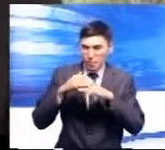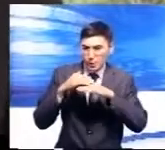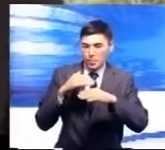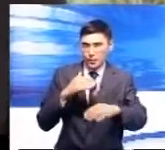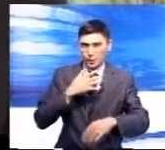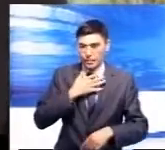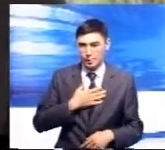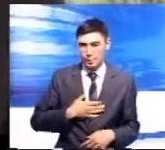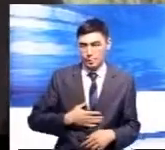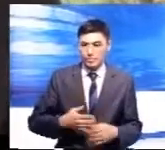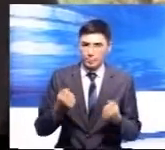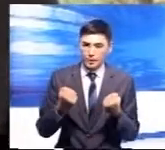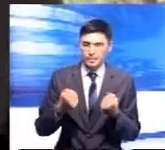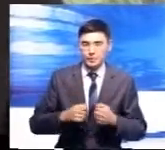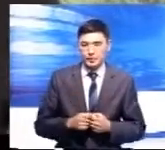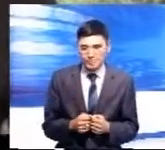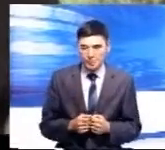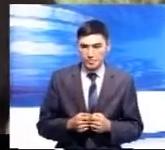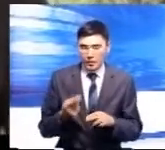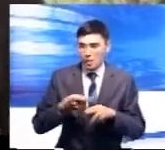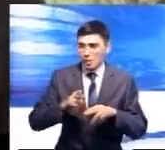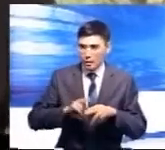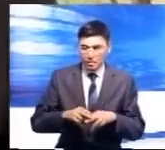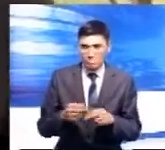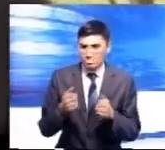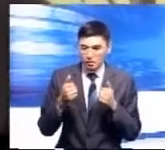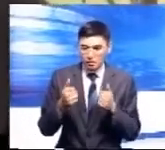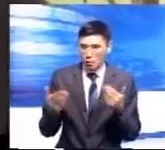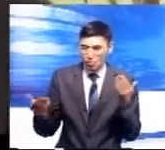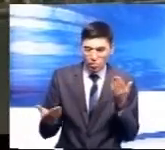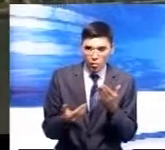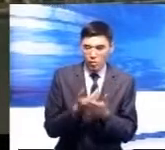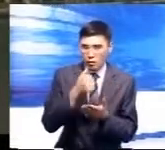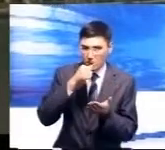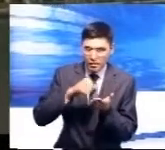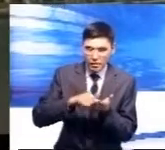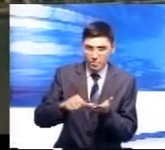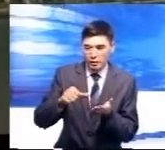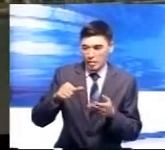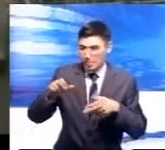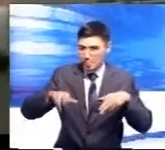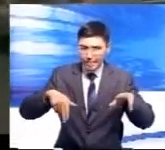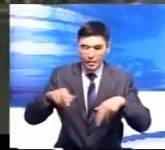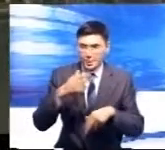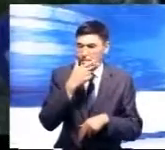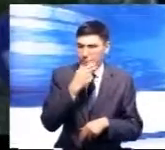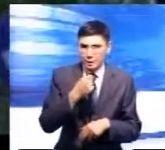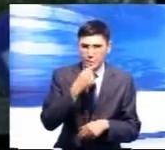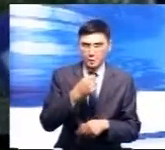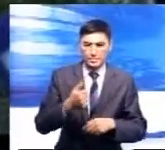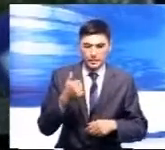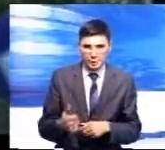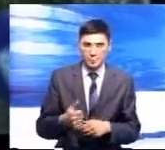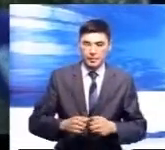выброшены. Качество ужасное было, ремонт. В этот раз, ну, новый асфальт, хороший асфальт, разметка. Здорово, молодцы.